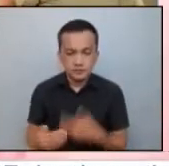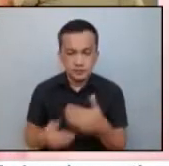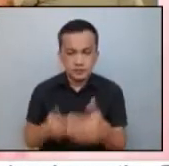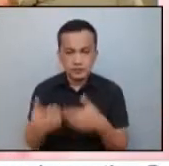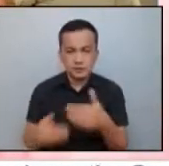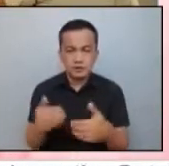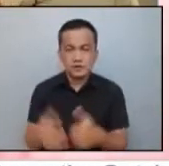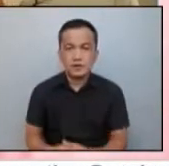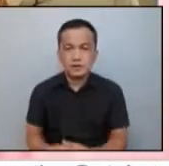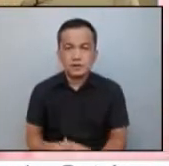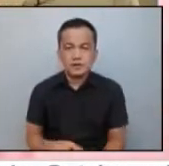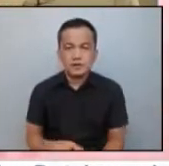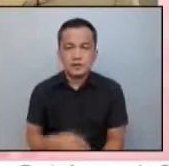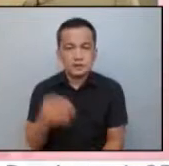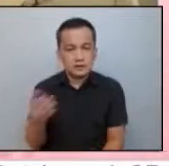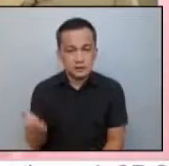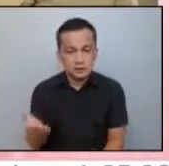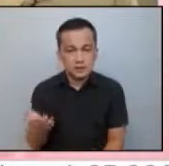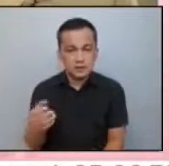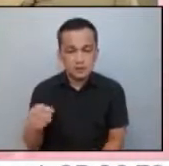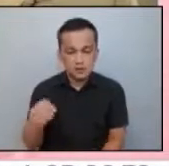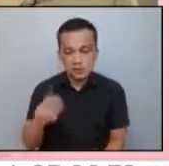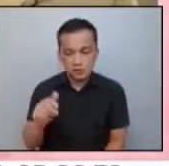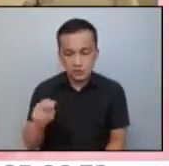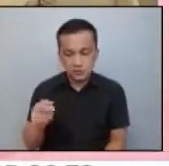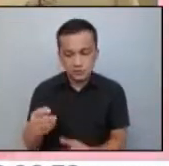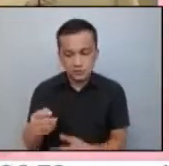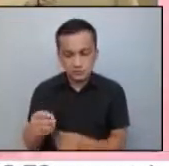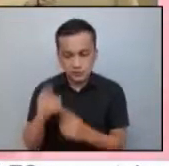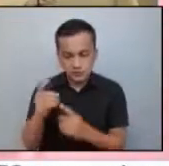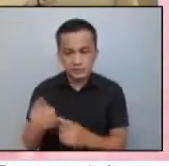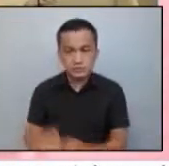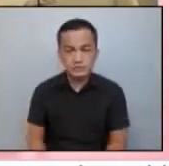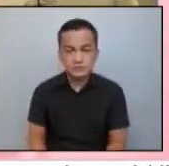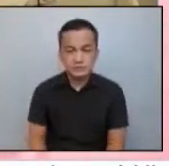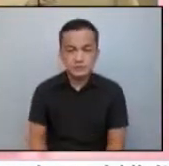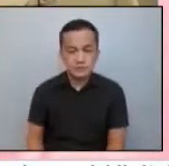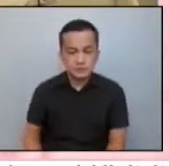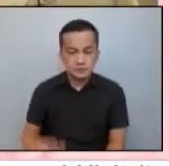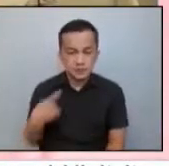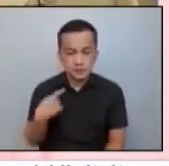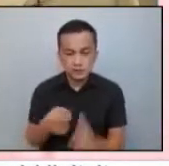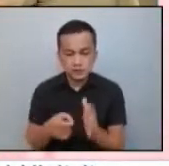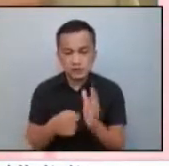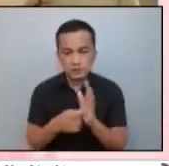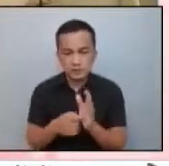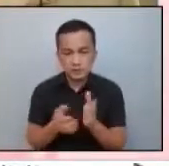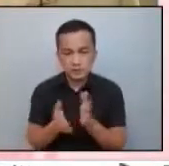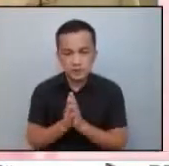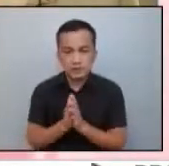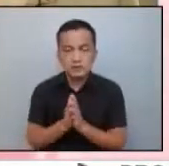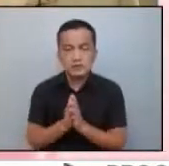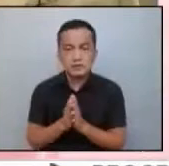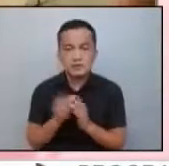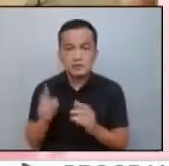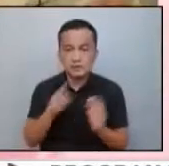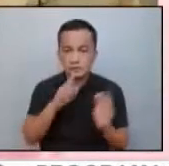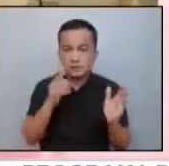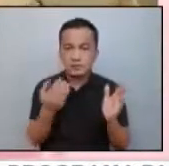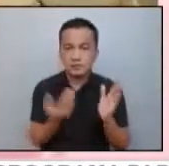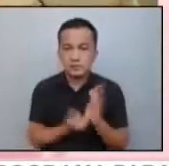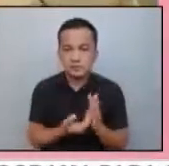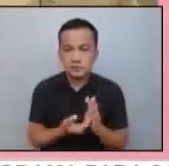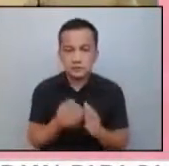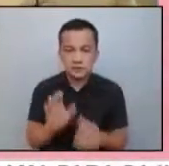ng medical ng organ donation. Meron din po mga requirements na hinihingi dito para po mapatunayan po ang